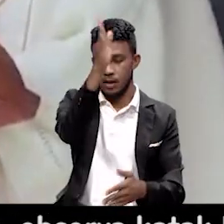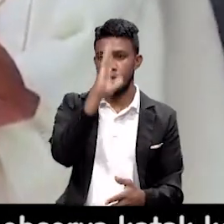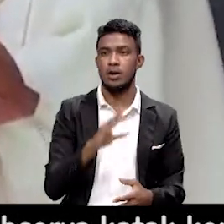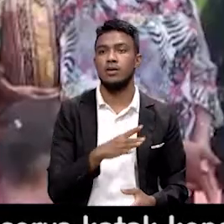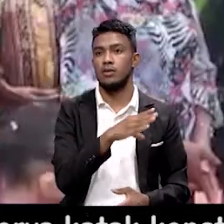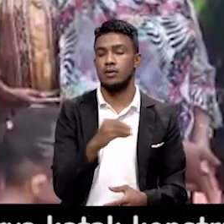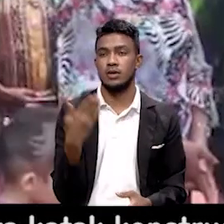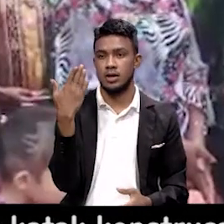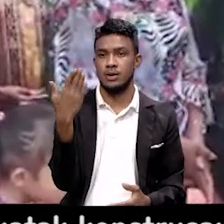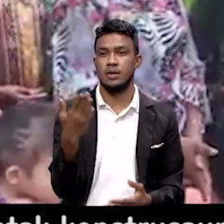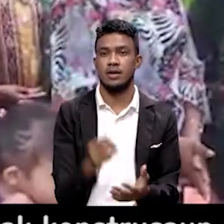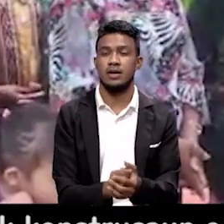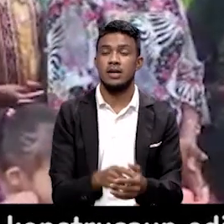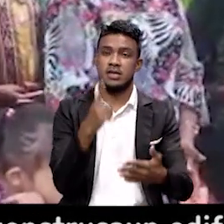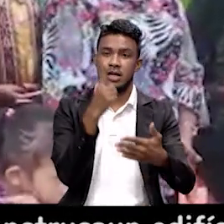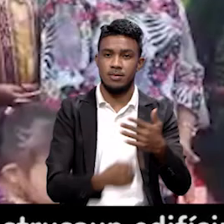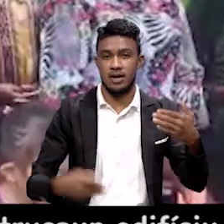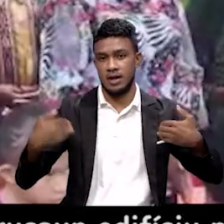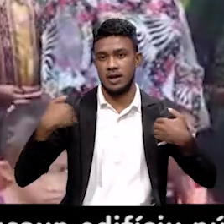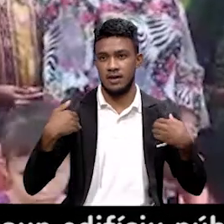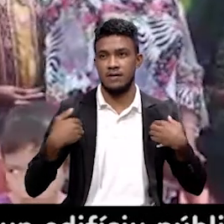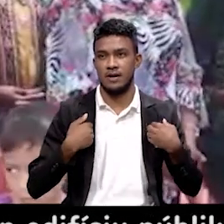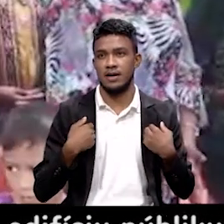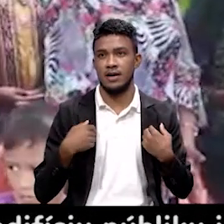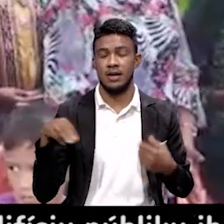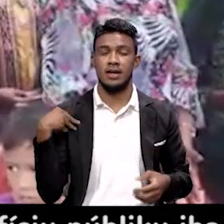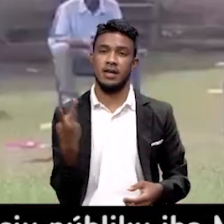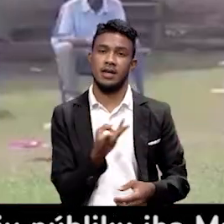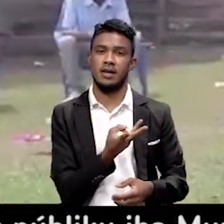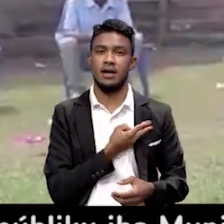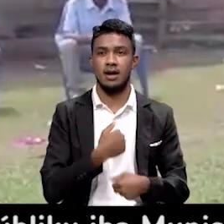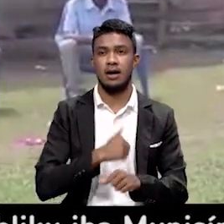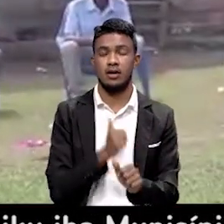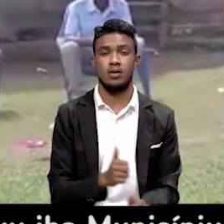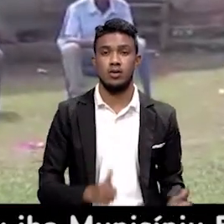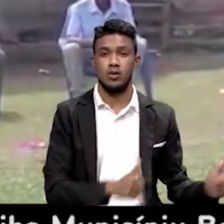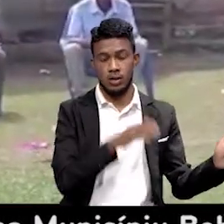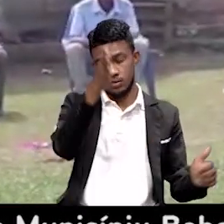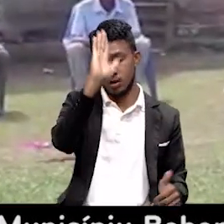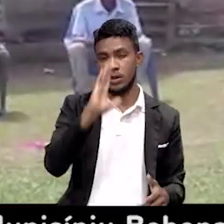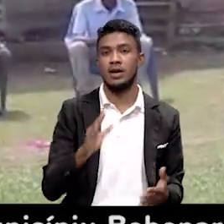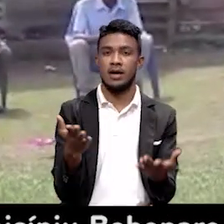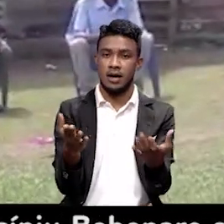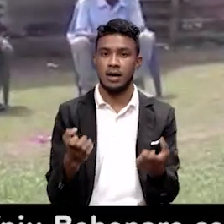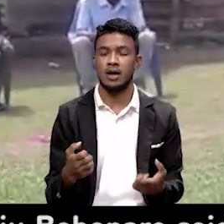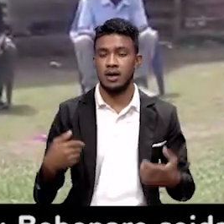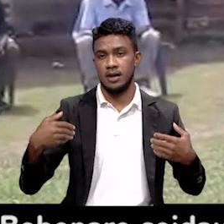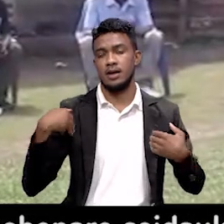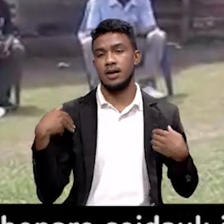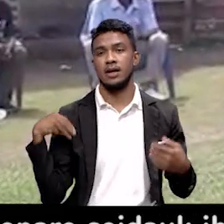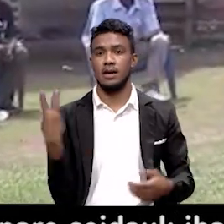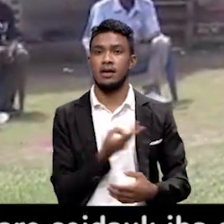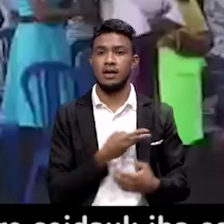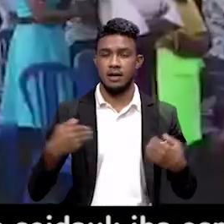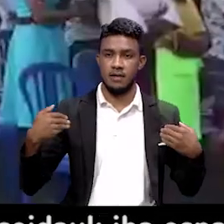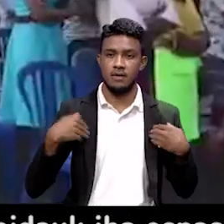bolu saida maka kontese se ita halutuir maroma kini hakarak no se ita la